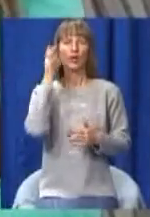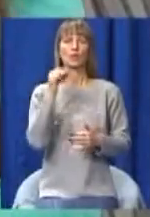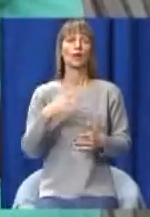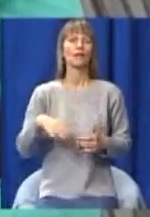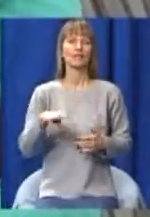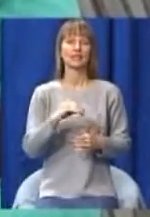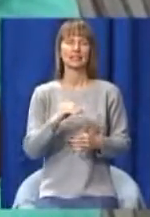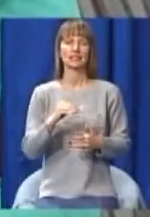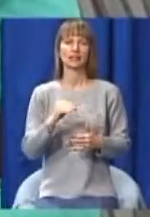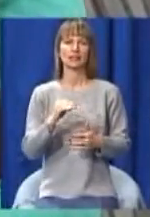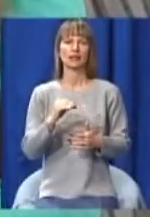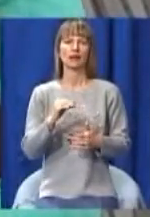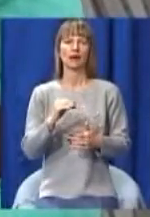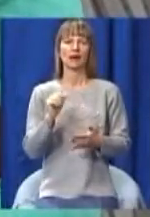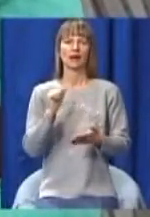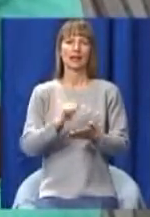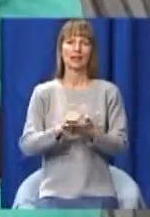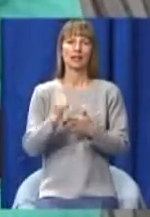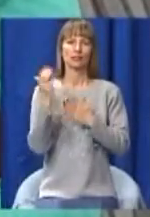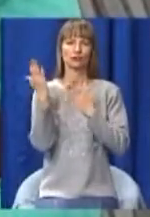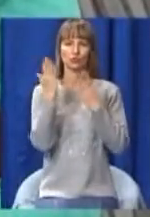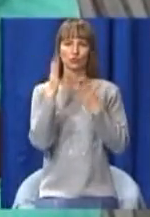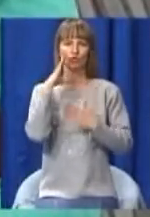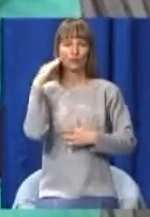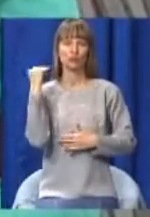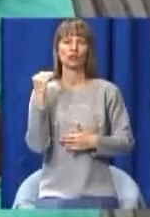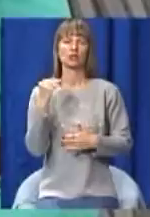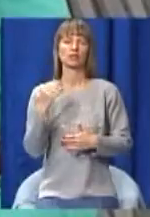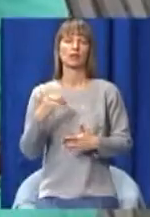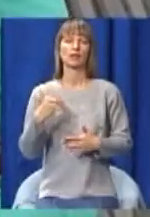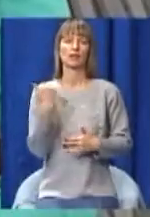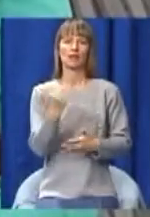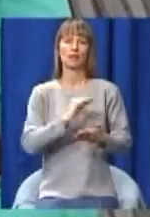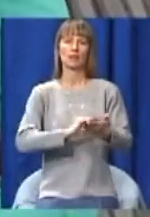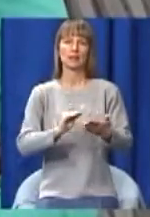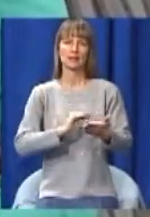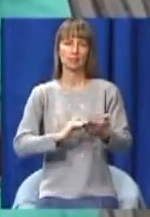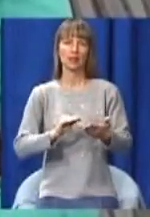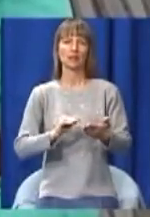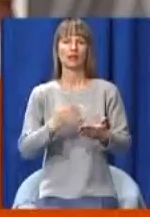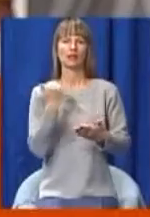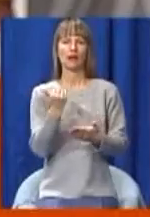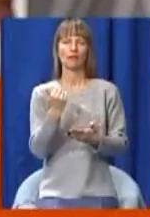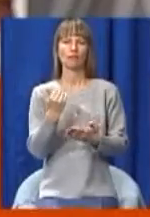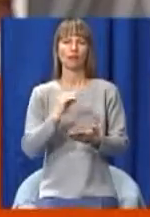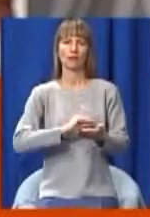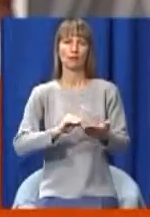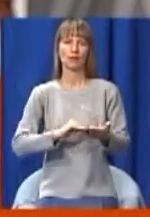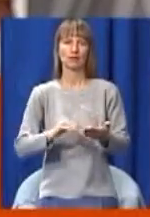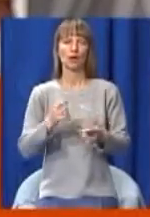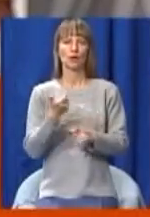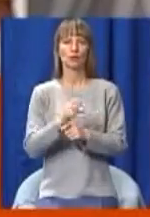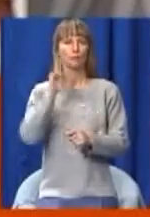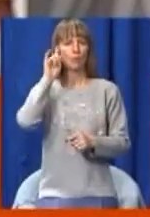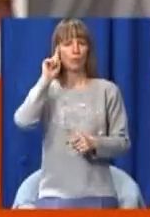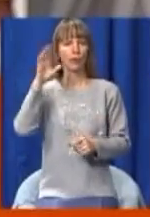творчі Шевченка, напевно, дуже таки характерні для української літератури. Так. І його письменність, його взагалі всі твори дуже таки популярні.